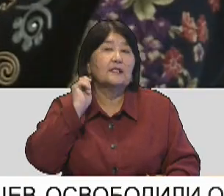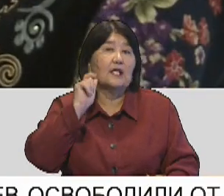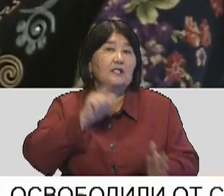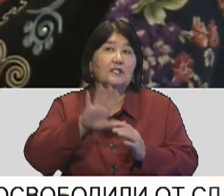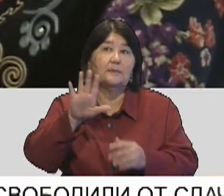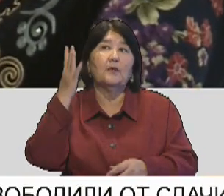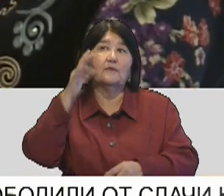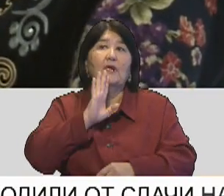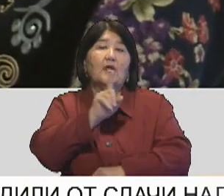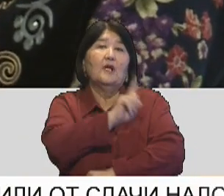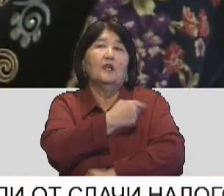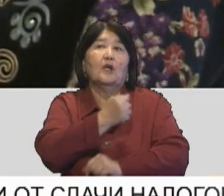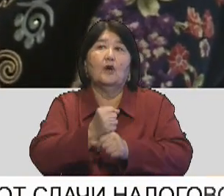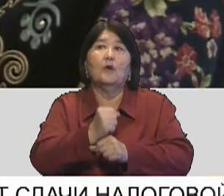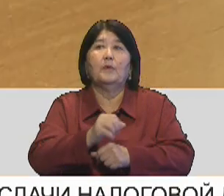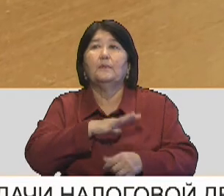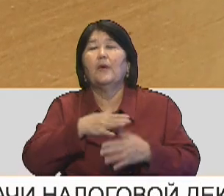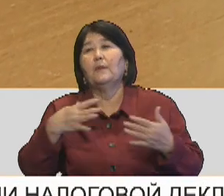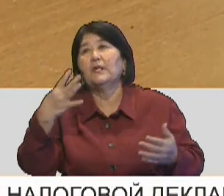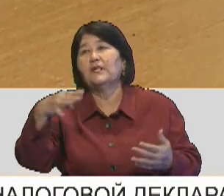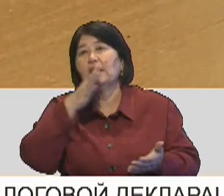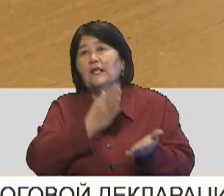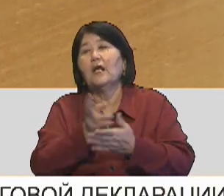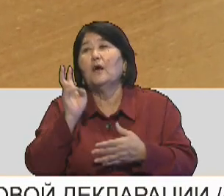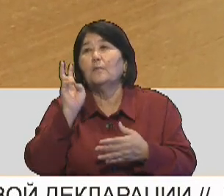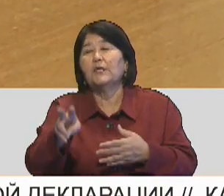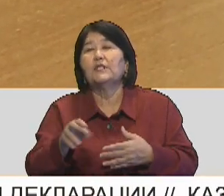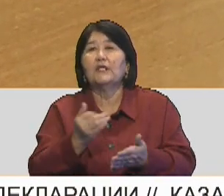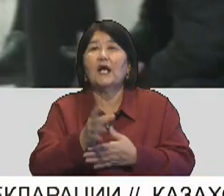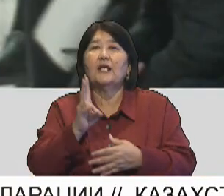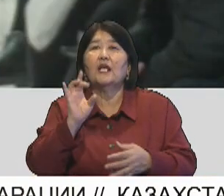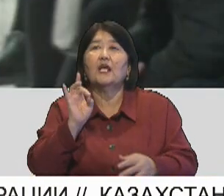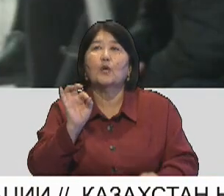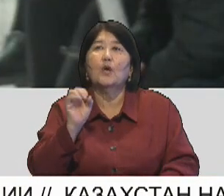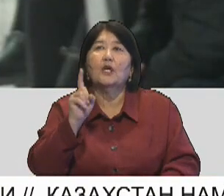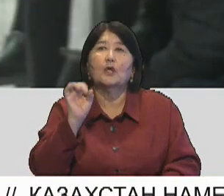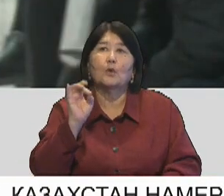бывший медработник отработала в поликлинике свыше 4 лет пришла на Прим к нейрохирургу